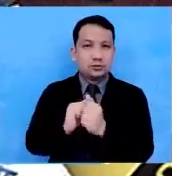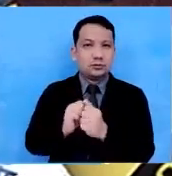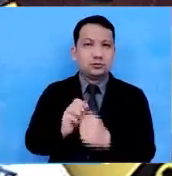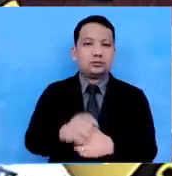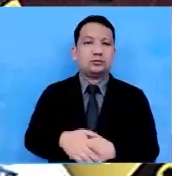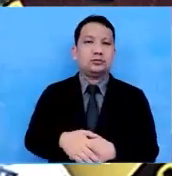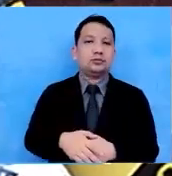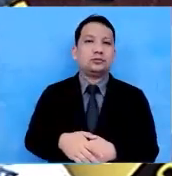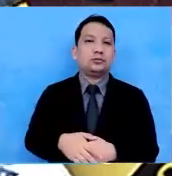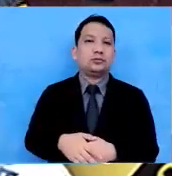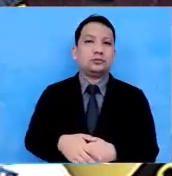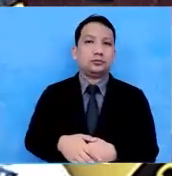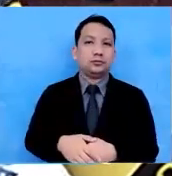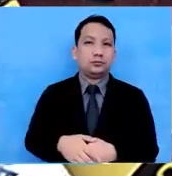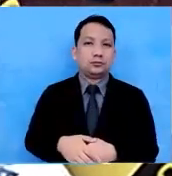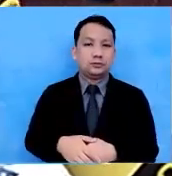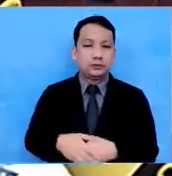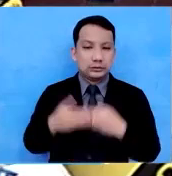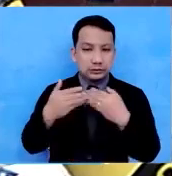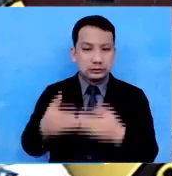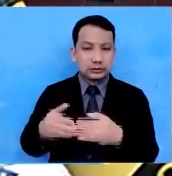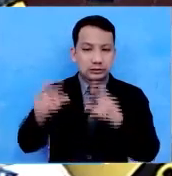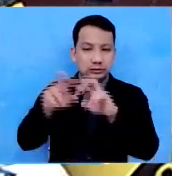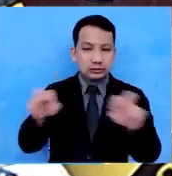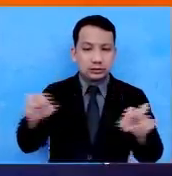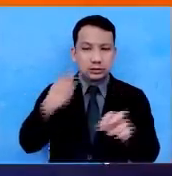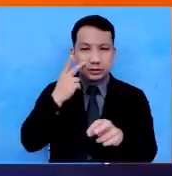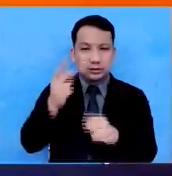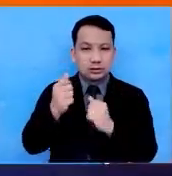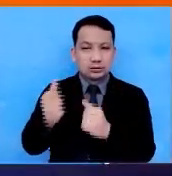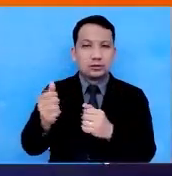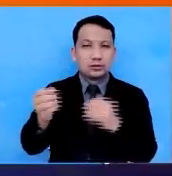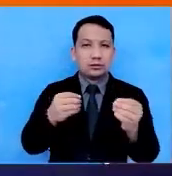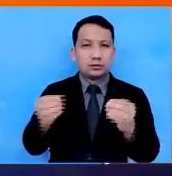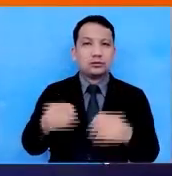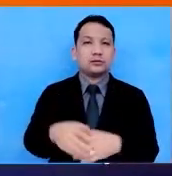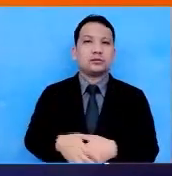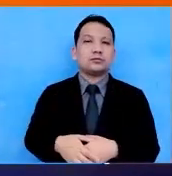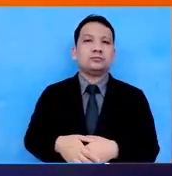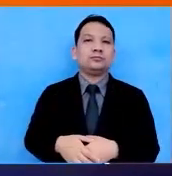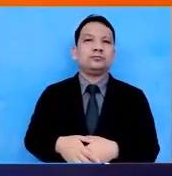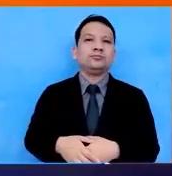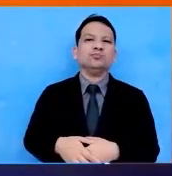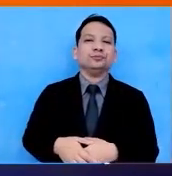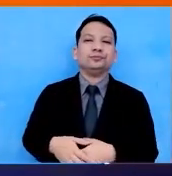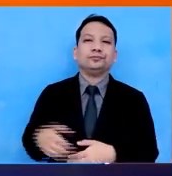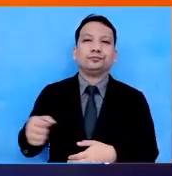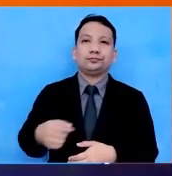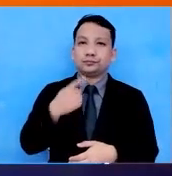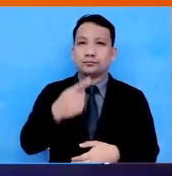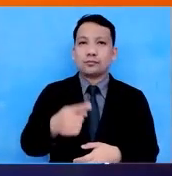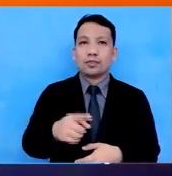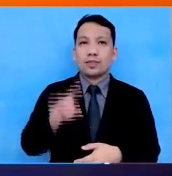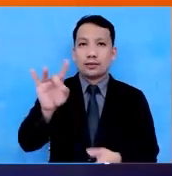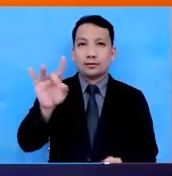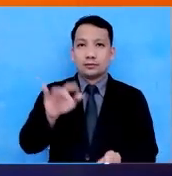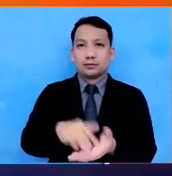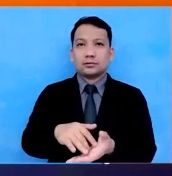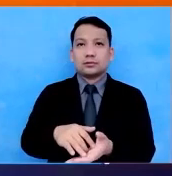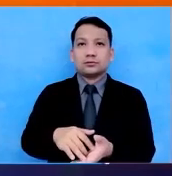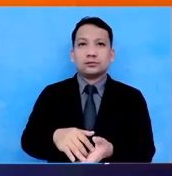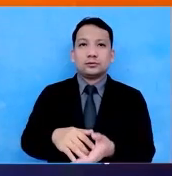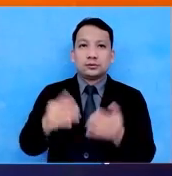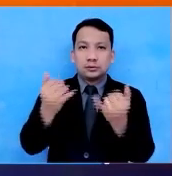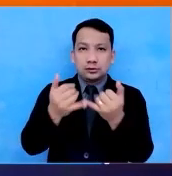At nagkasaka agad tayo ng follow-up operation. Nabawi mula sa mga suspect ang 8,000 pisong halaga ng mga